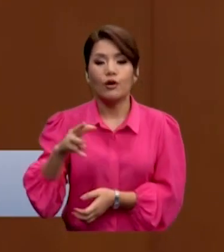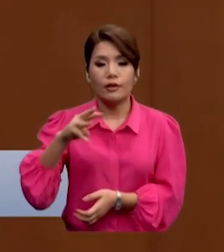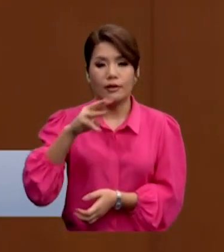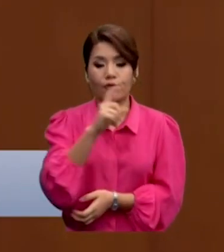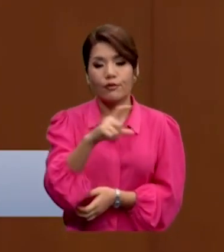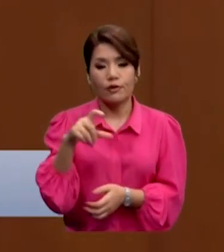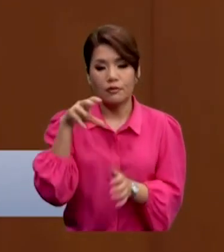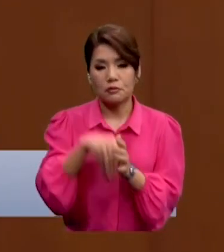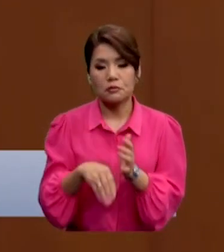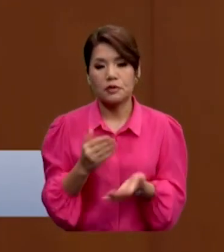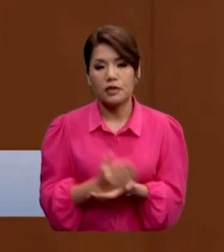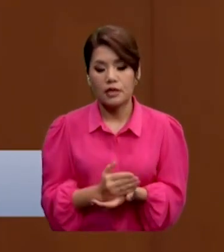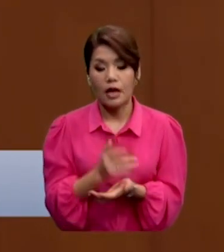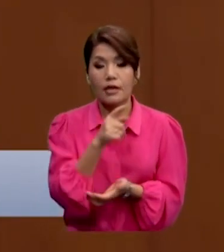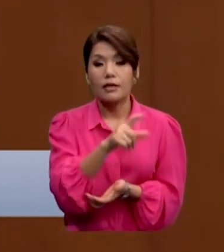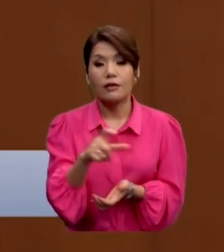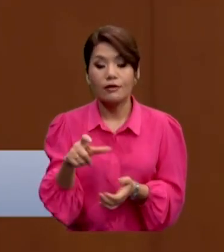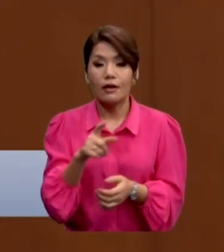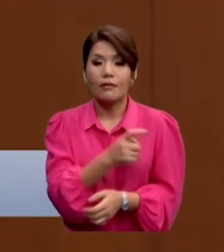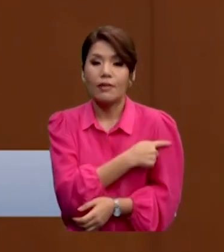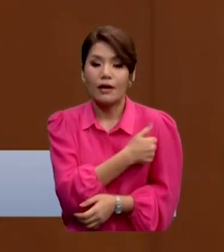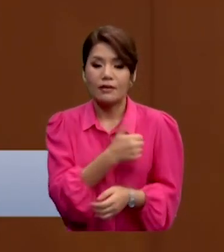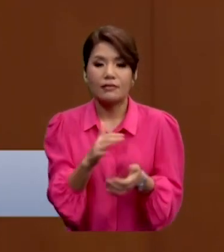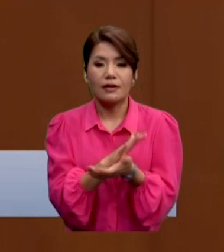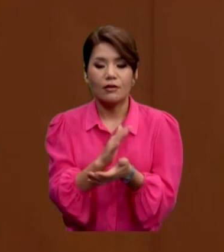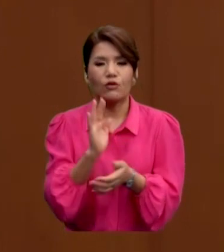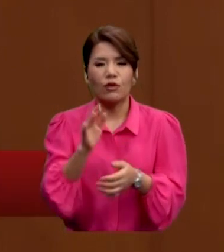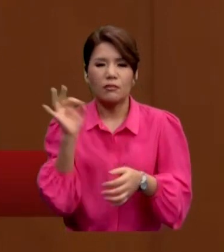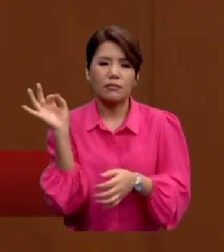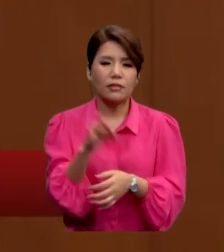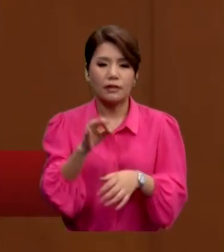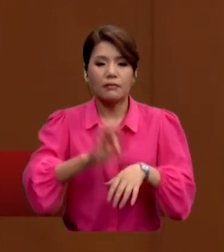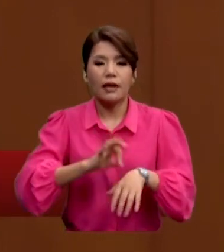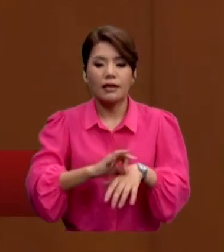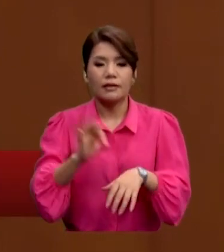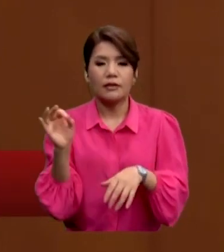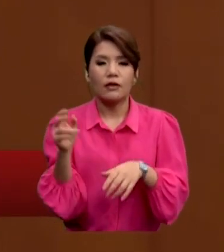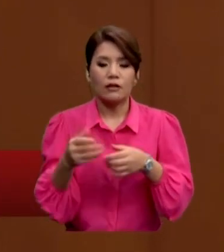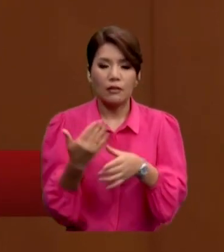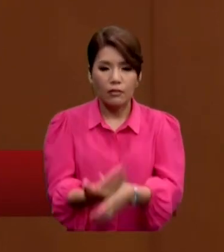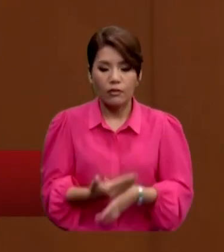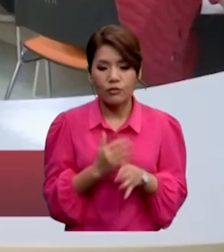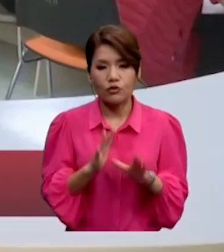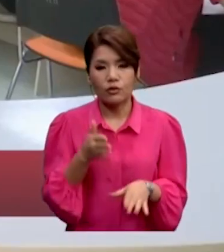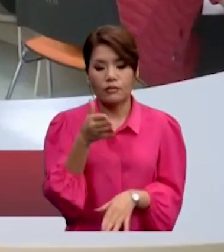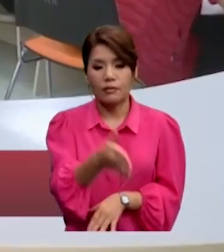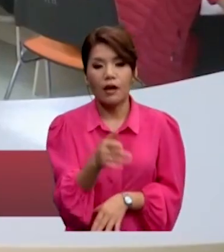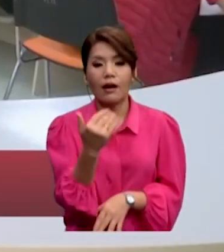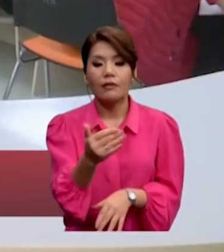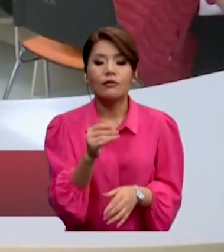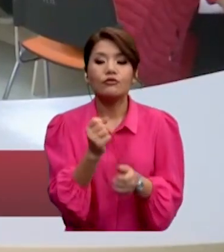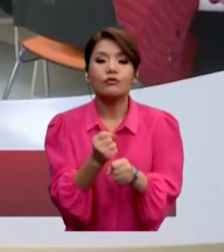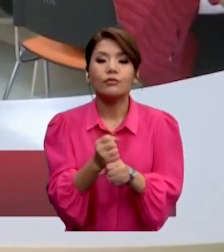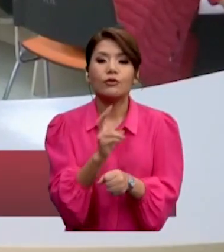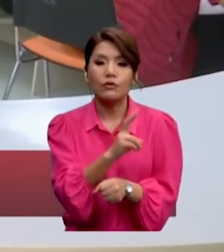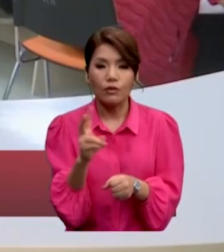бар. Бұл азаматтар медициналық көмекті тек сырқаты қатты асқынып кеткенде шұғыл медициналық көмекке жүгіне қалады. Олармен кім жұмыс істейді